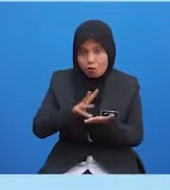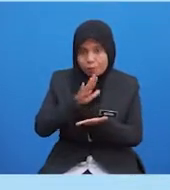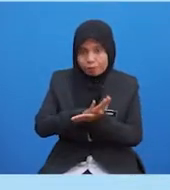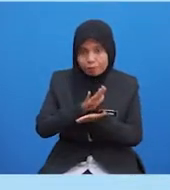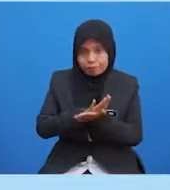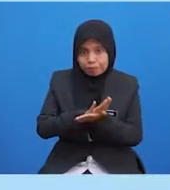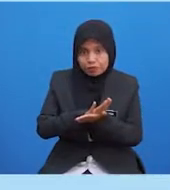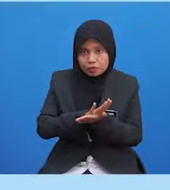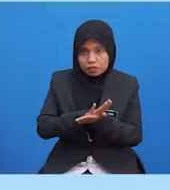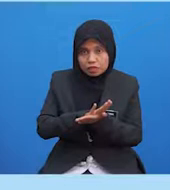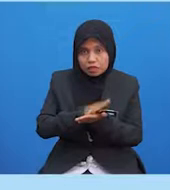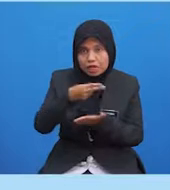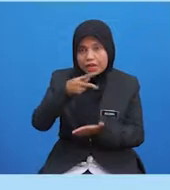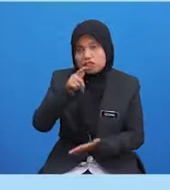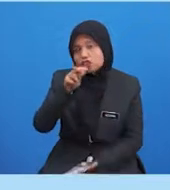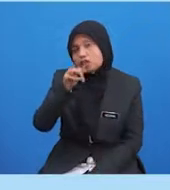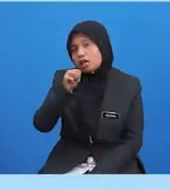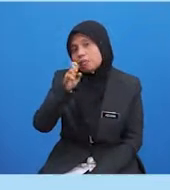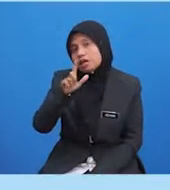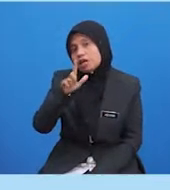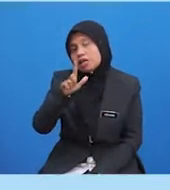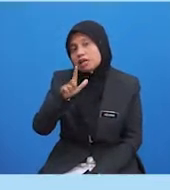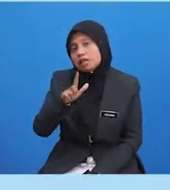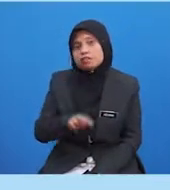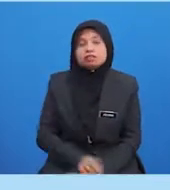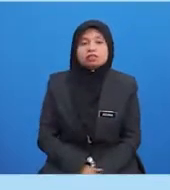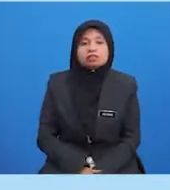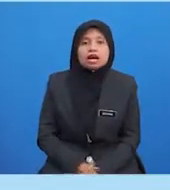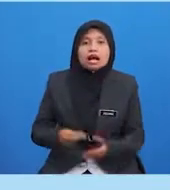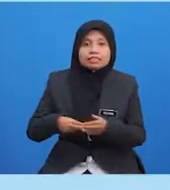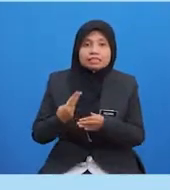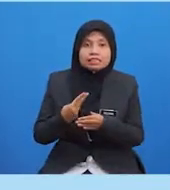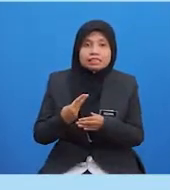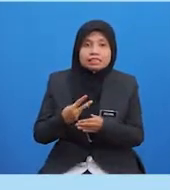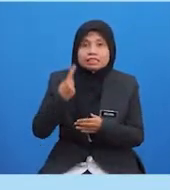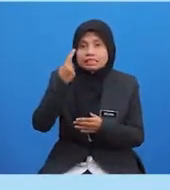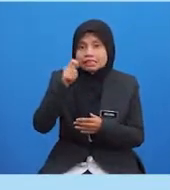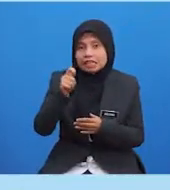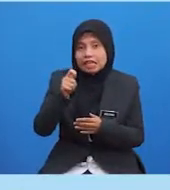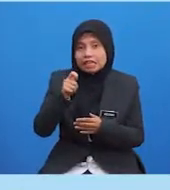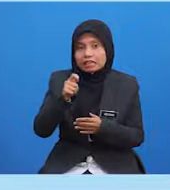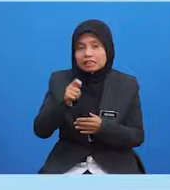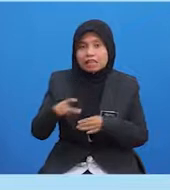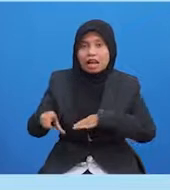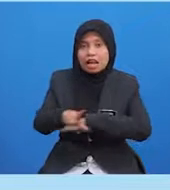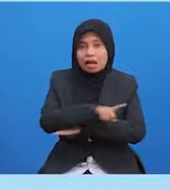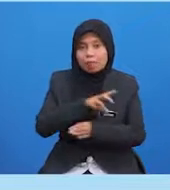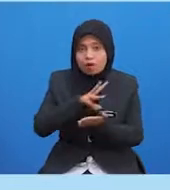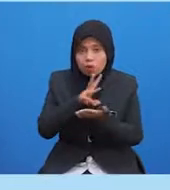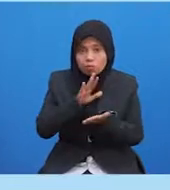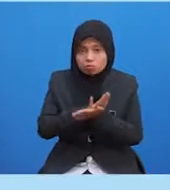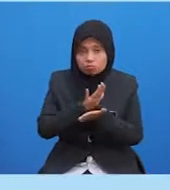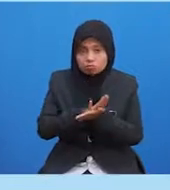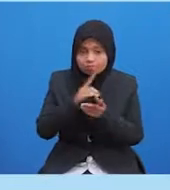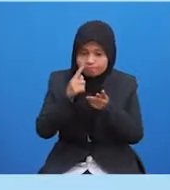atur cara HTML. Sebagai hasilnya, teks laman web sekolah telah